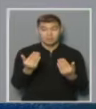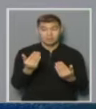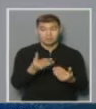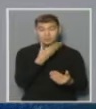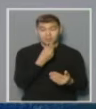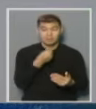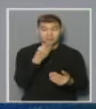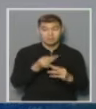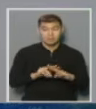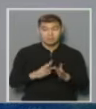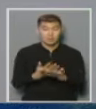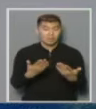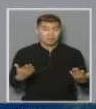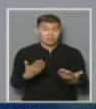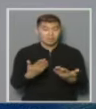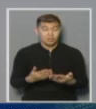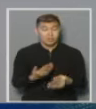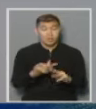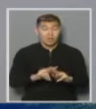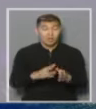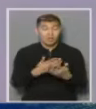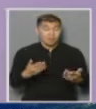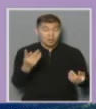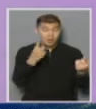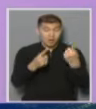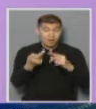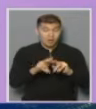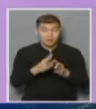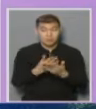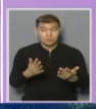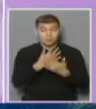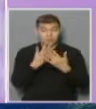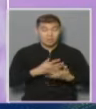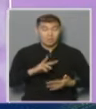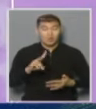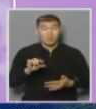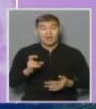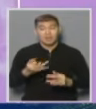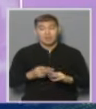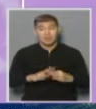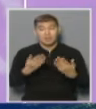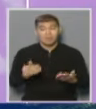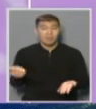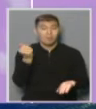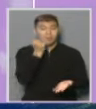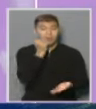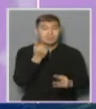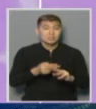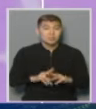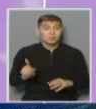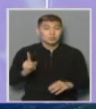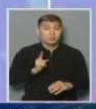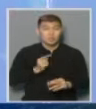Тартымды келбетімен, сүйкімді кейпімен, жұмбақ мінезімен қазылар алқасын сүйсіндірген Мәриямды енді Мәскеу төрі күтіп